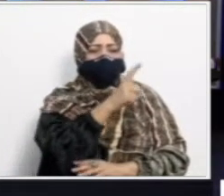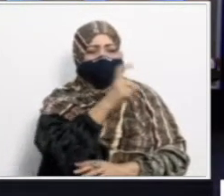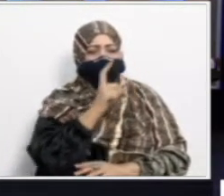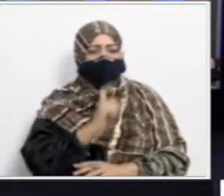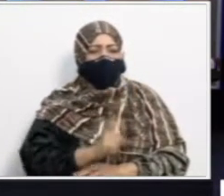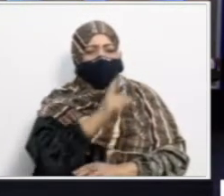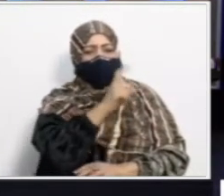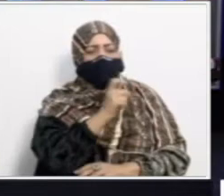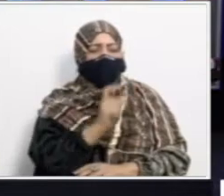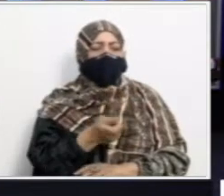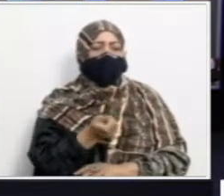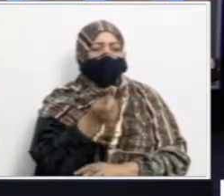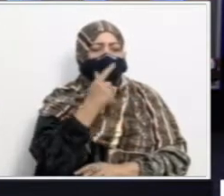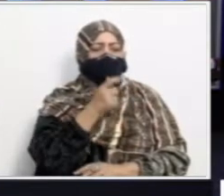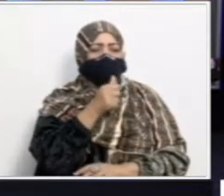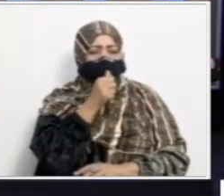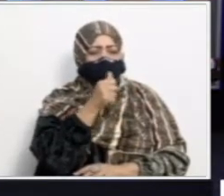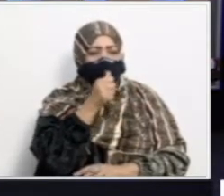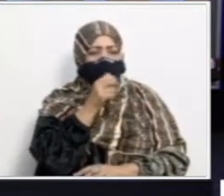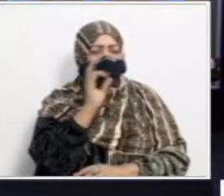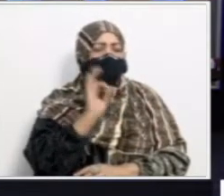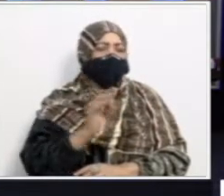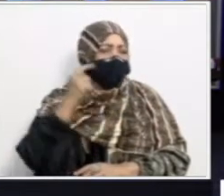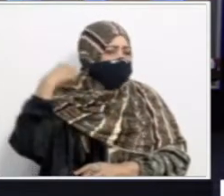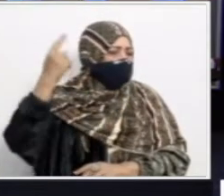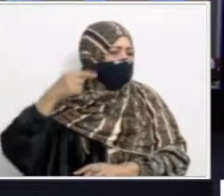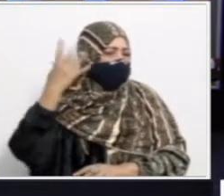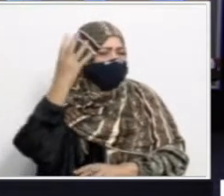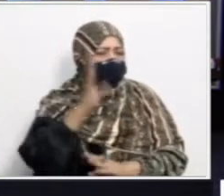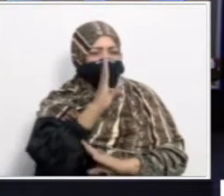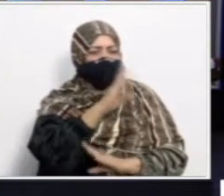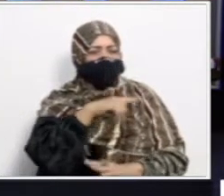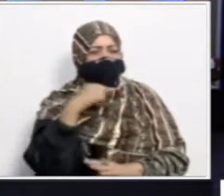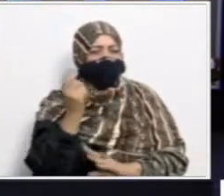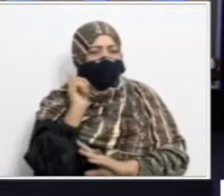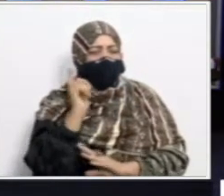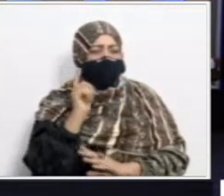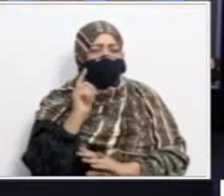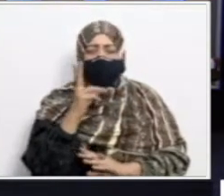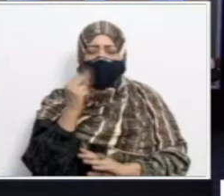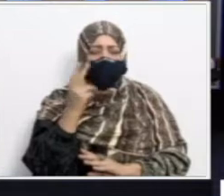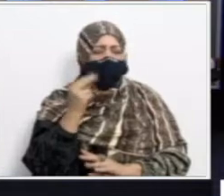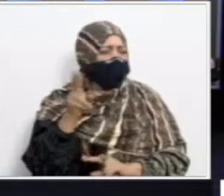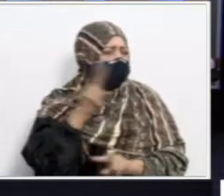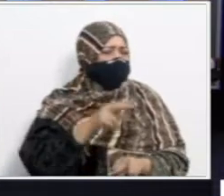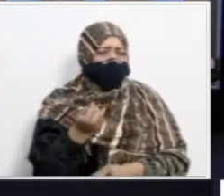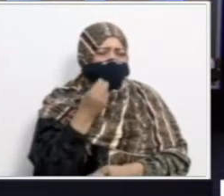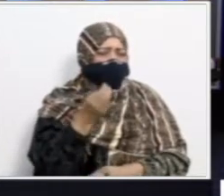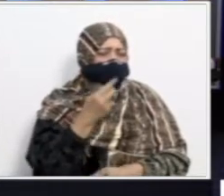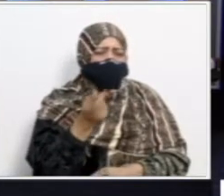فما شو قلت له يا ابوي هذا دواء سني ما باش يتكلم ولد عمي حتى هو